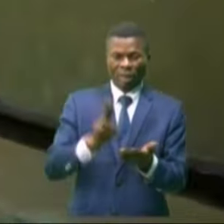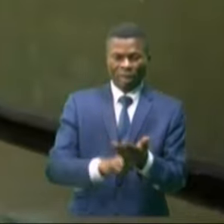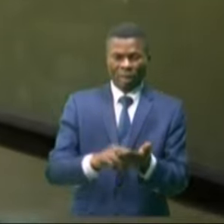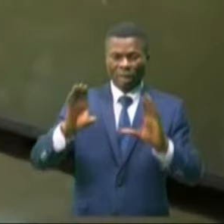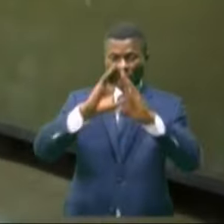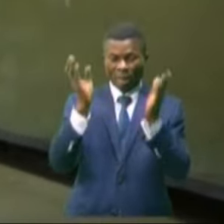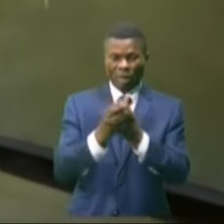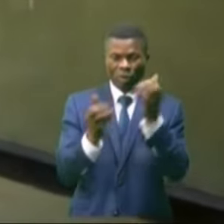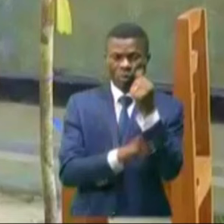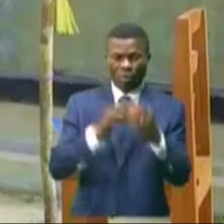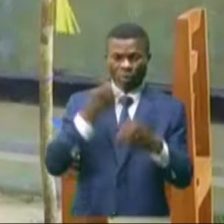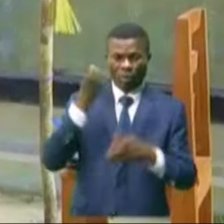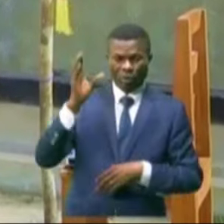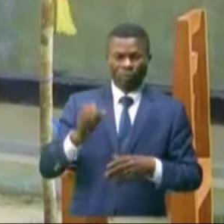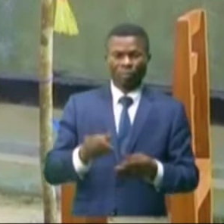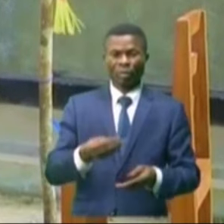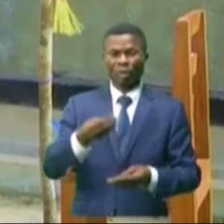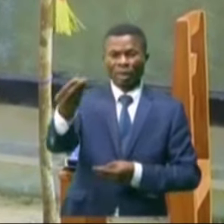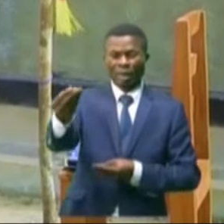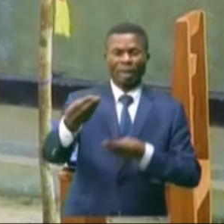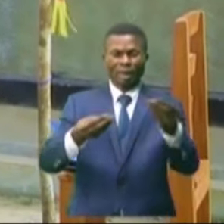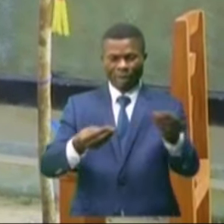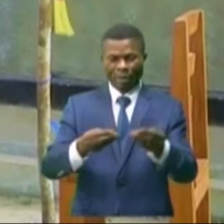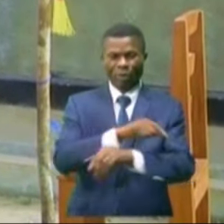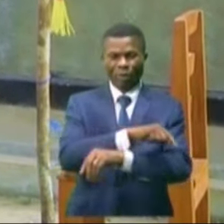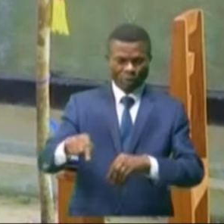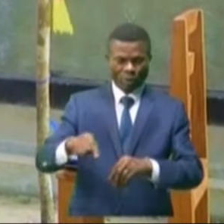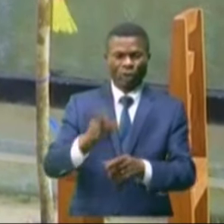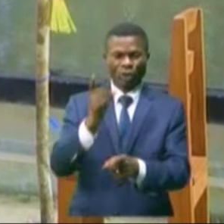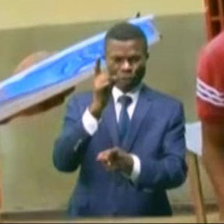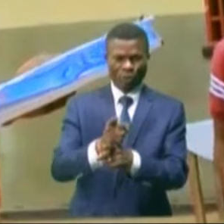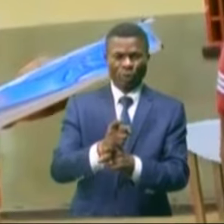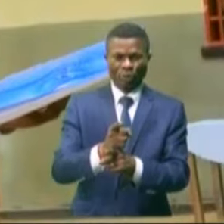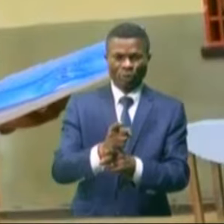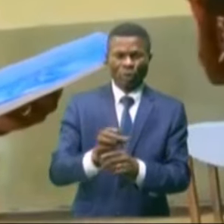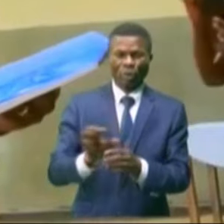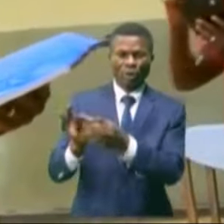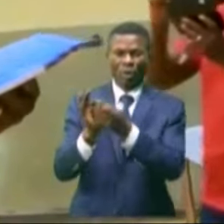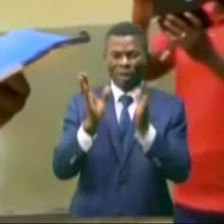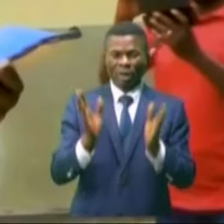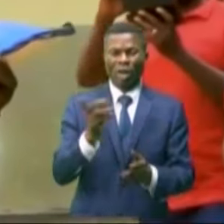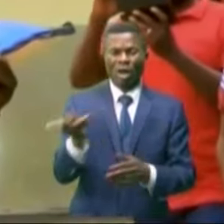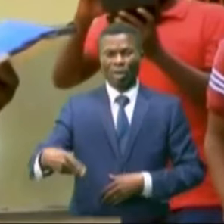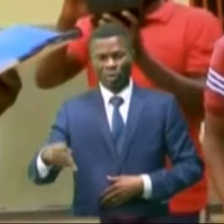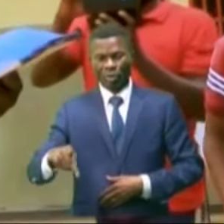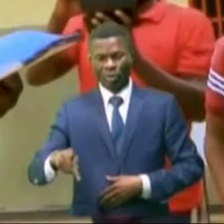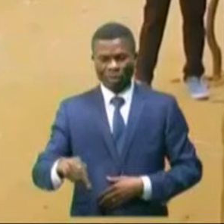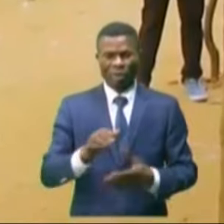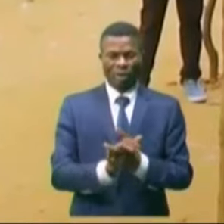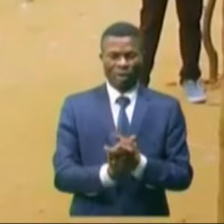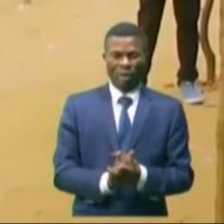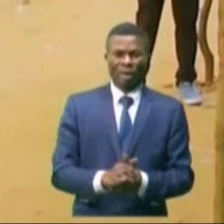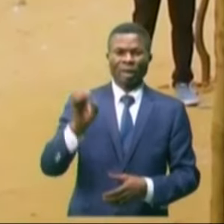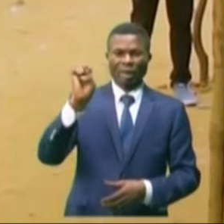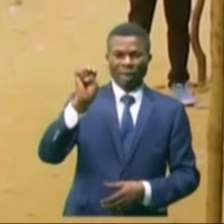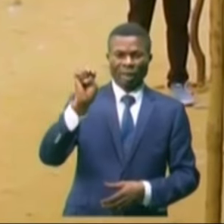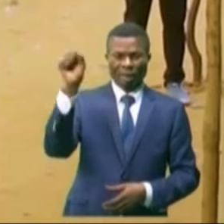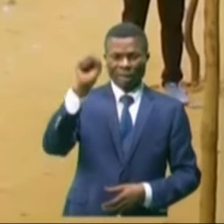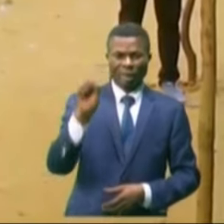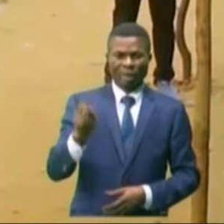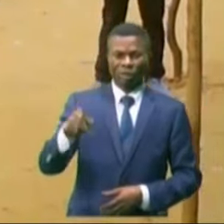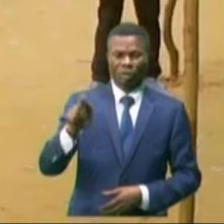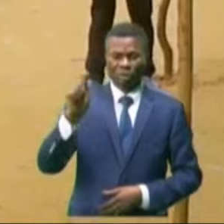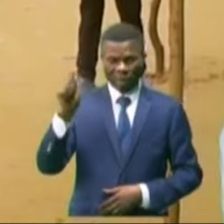locales. La série des remises administratives a été effectuée par le coordonnateur provincial de la CSP. PP Sulbangui, M.